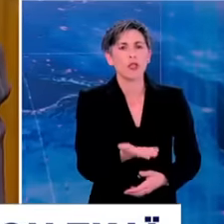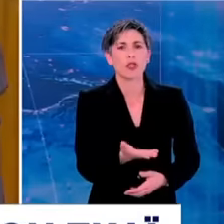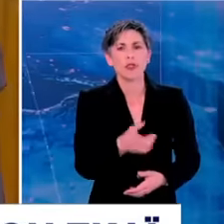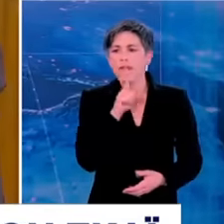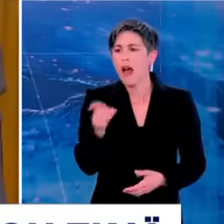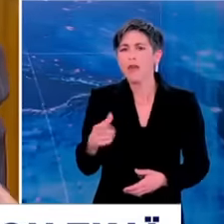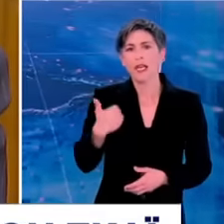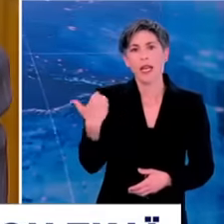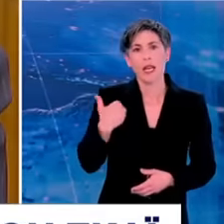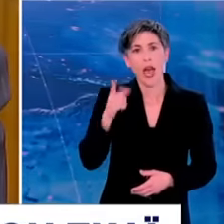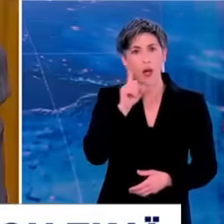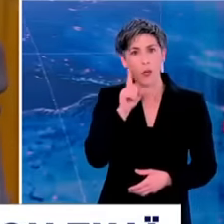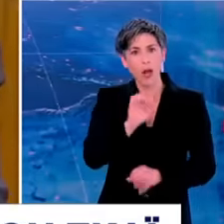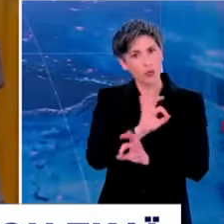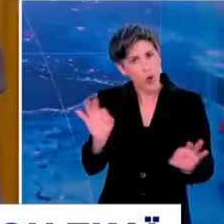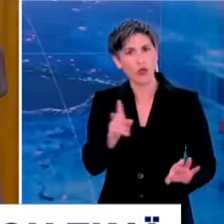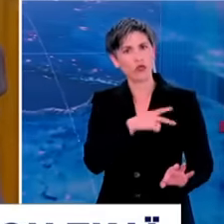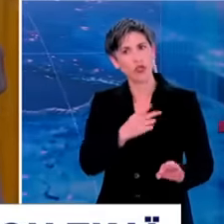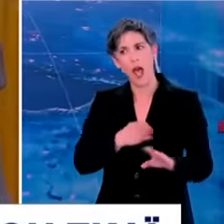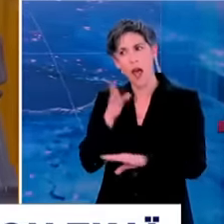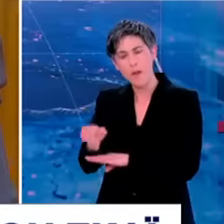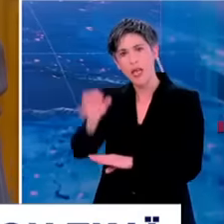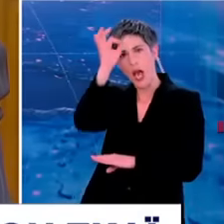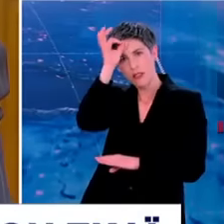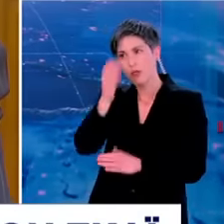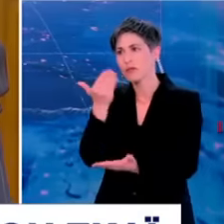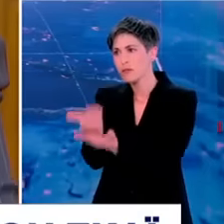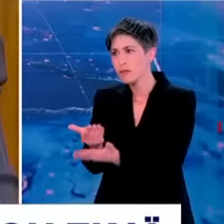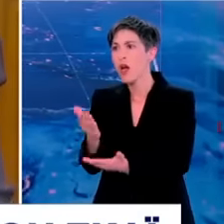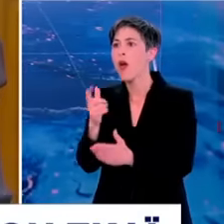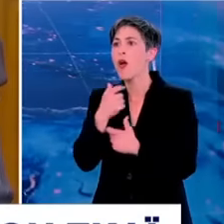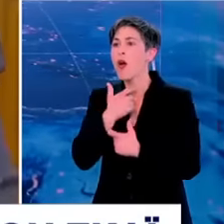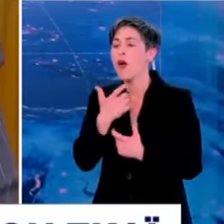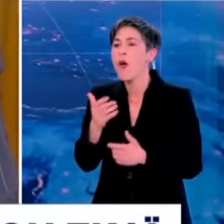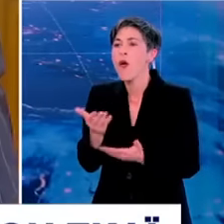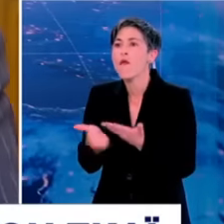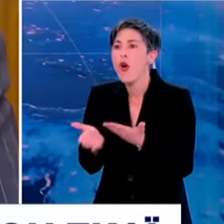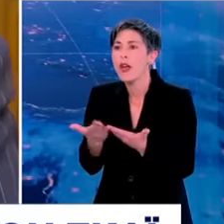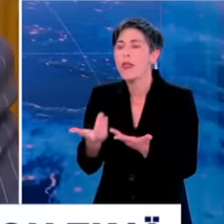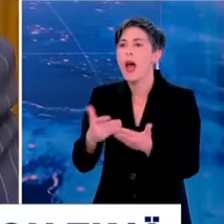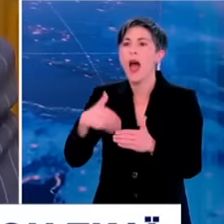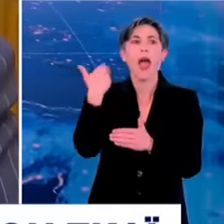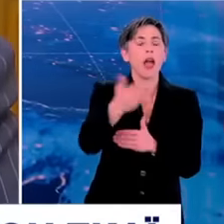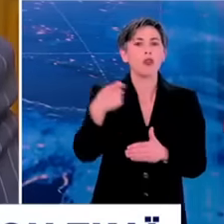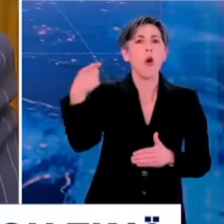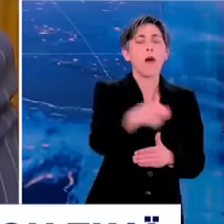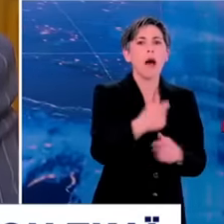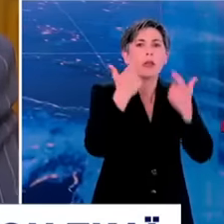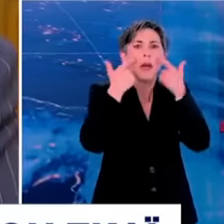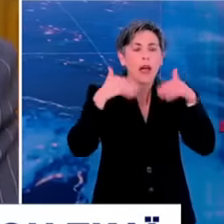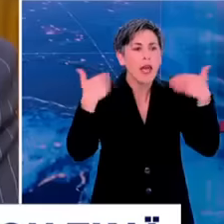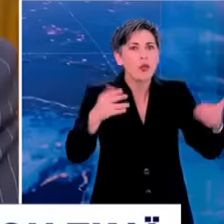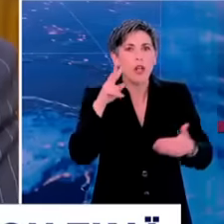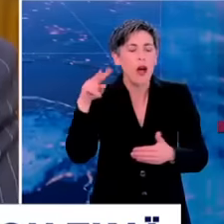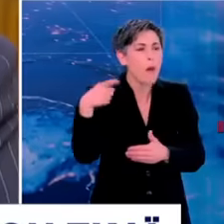κοπέλα, τα έκανε όλα σωστά, πήγε στο αστυνομικό τμήμα, ζήτησε βοήθεια και δολοφονήθηκε μπροστά στα μάτια των αστυνομικών. Πώς